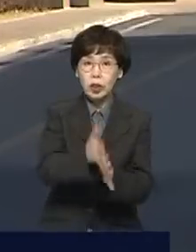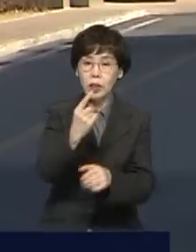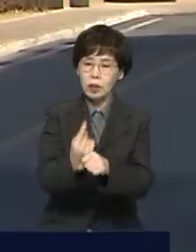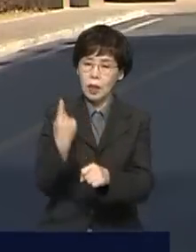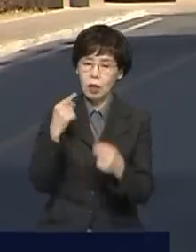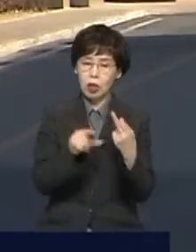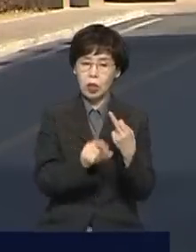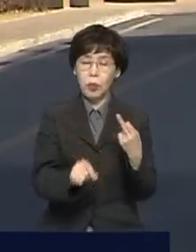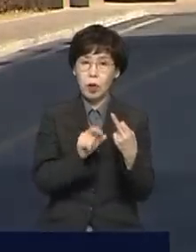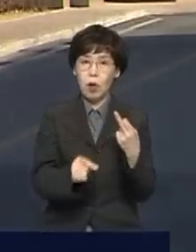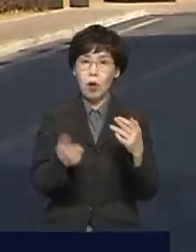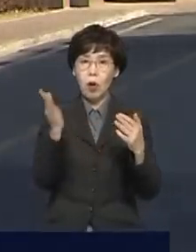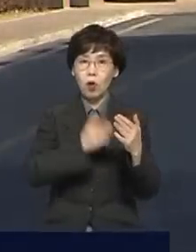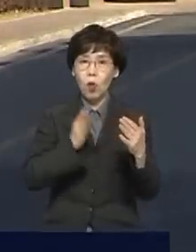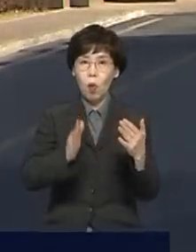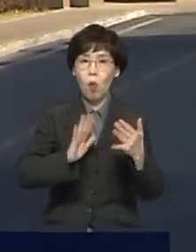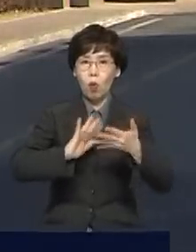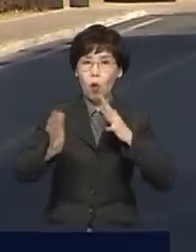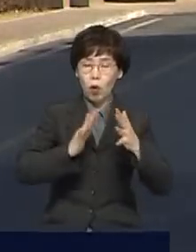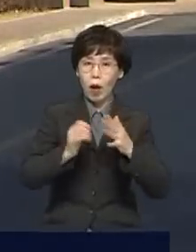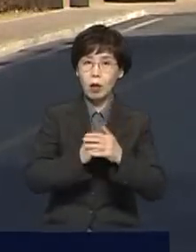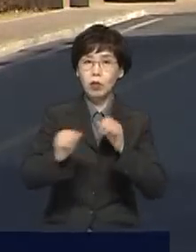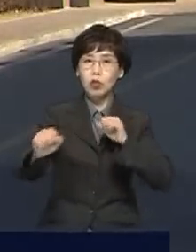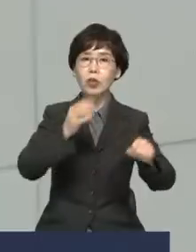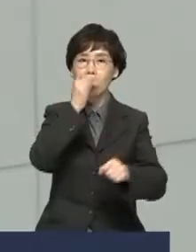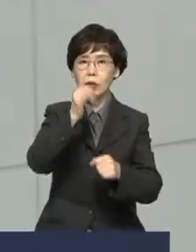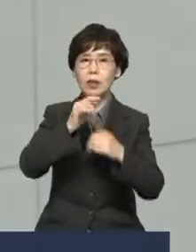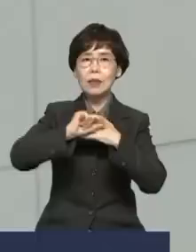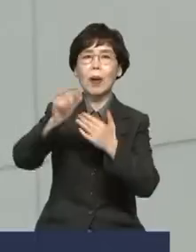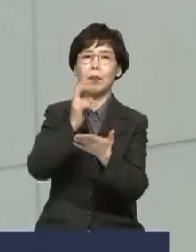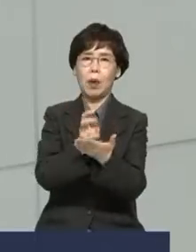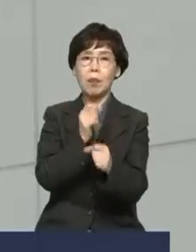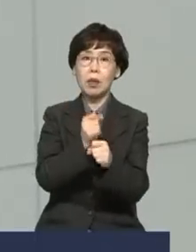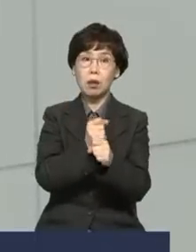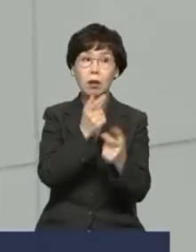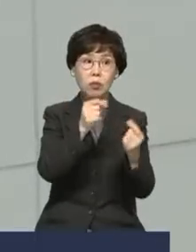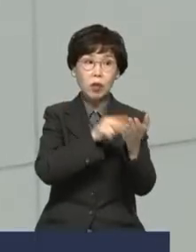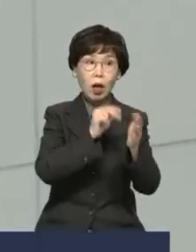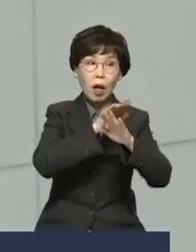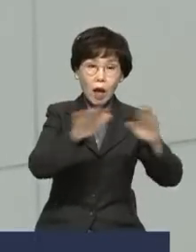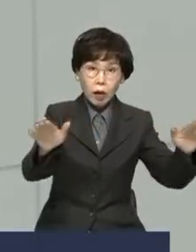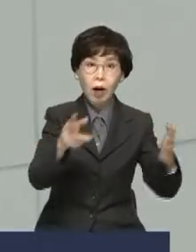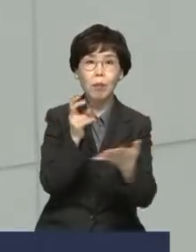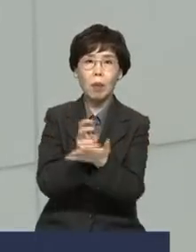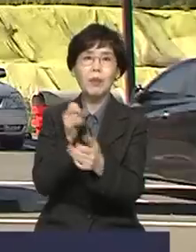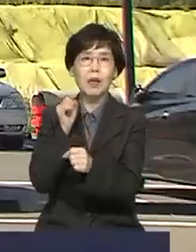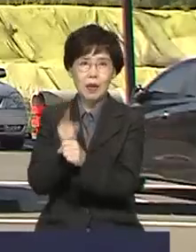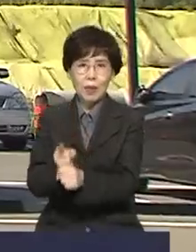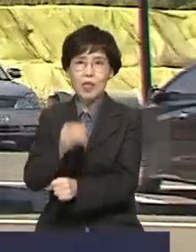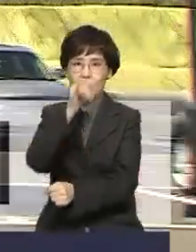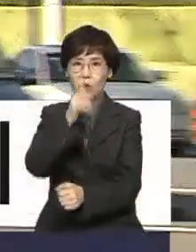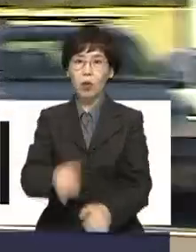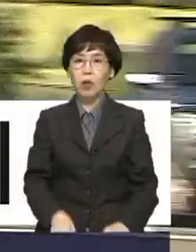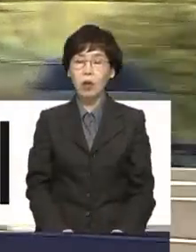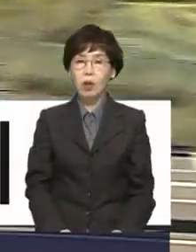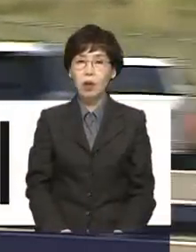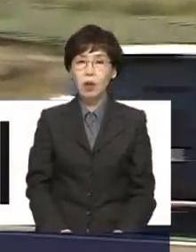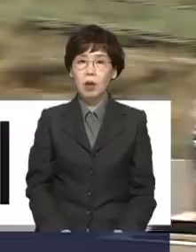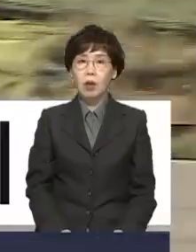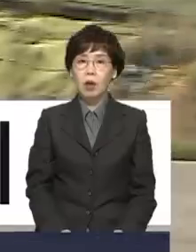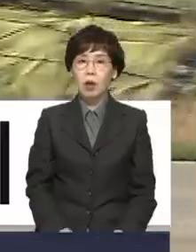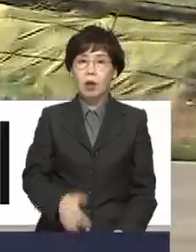작년 12월 공론화 추진 조례를 제정해 이런 문제를 풀어낼 근거를 마련해 놨습니다.